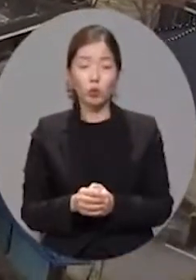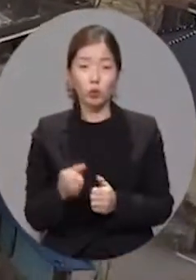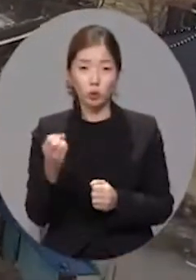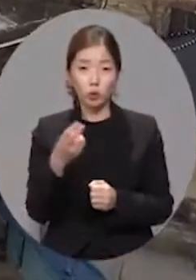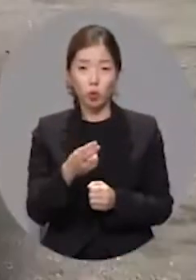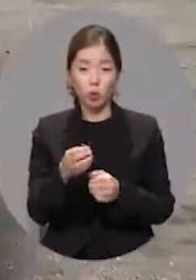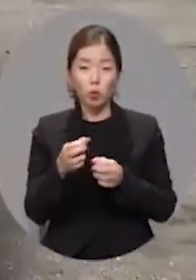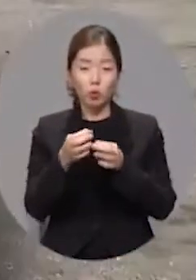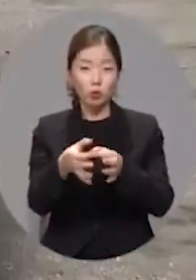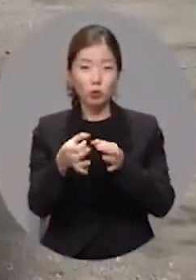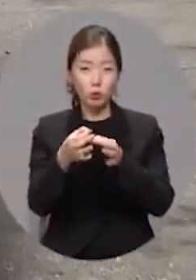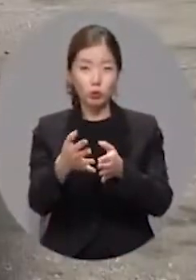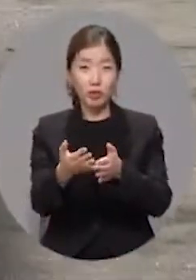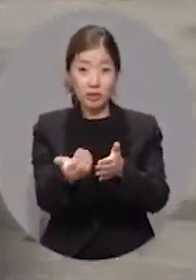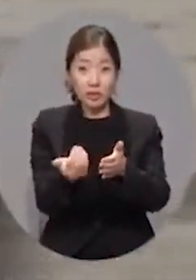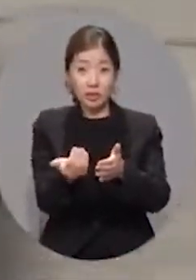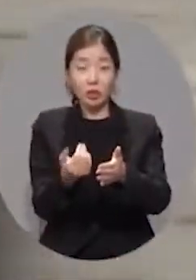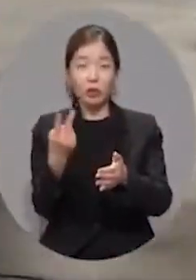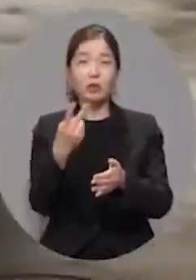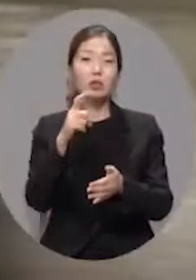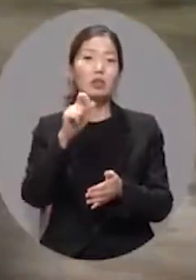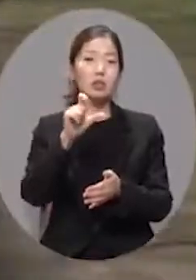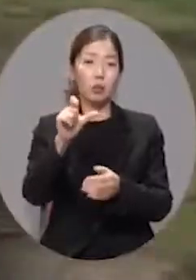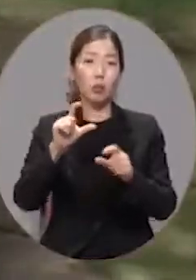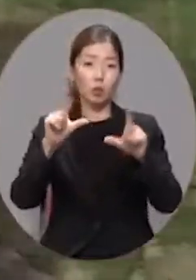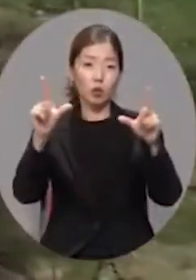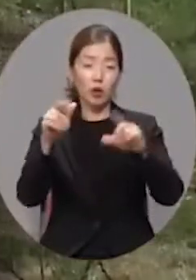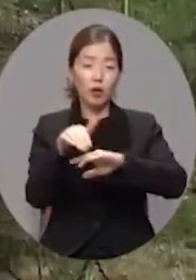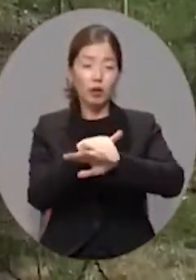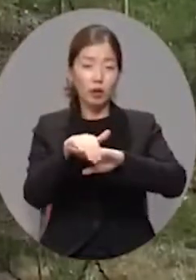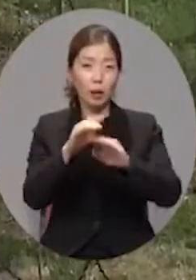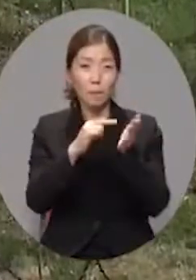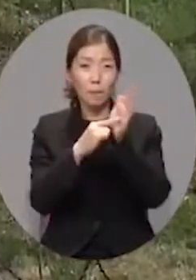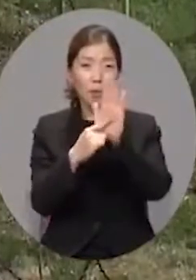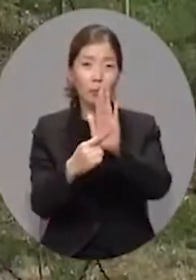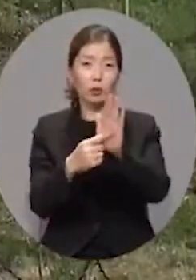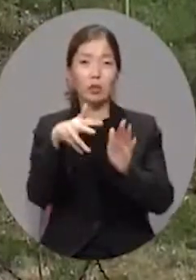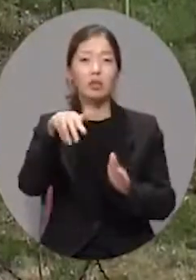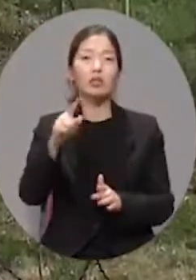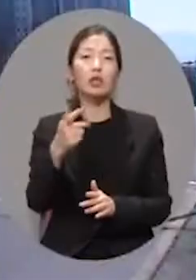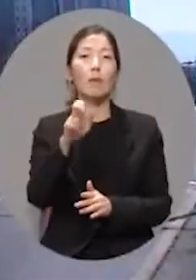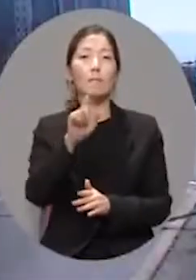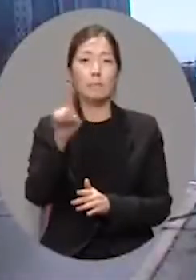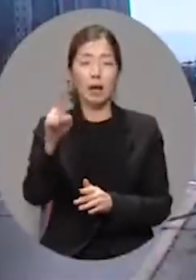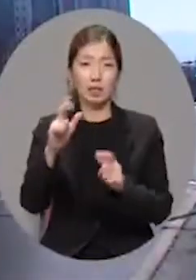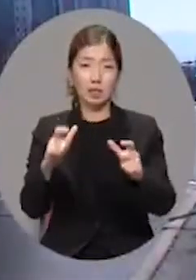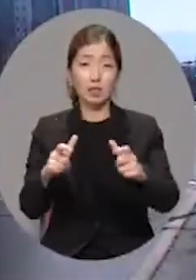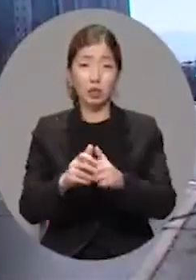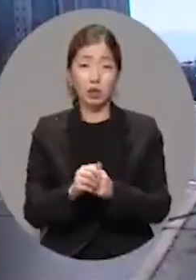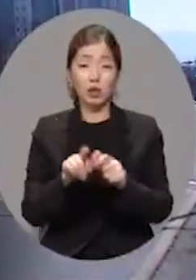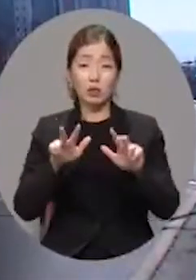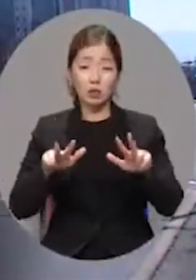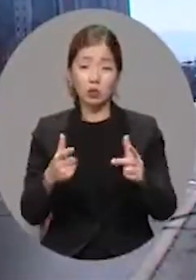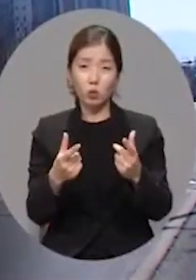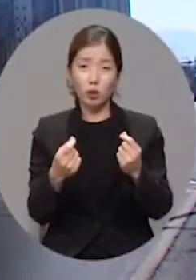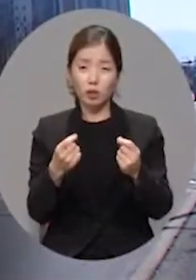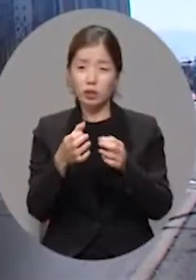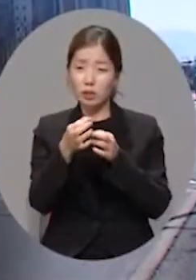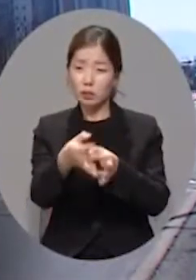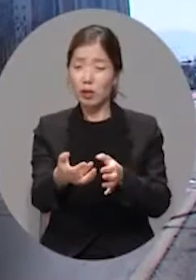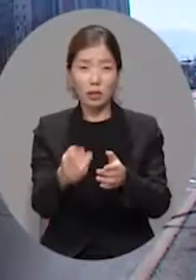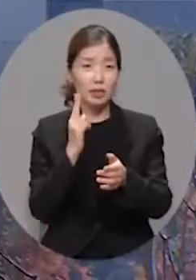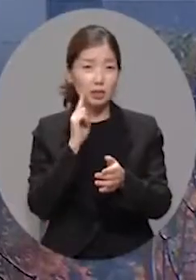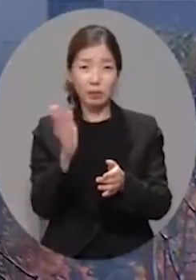그리고 투기 열풍이 불기 직전인 2015년 개발 계획이 발표된 천마지구입니다. 지금처럼 투기가 심하지